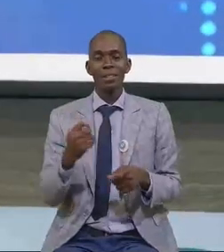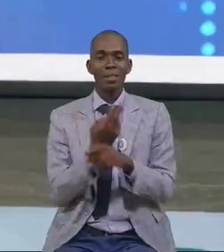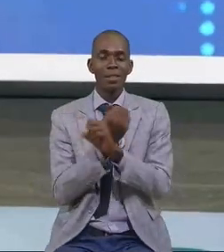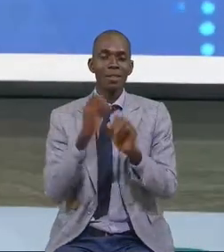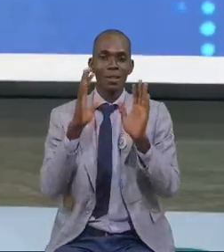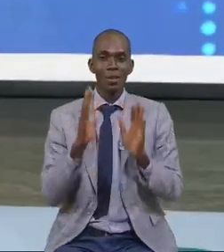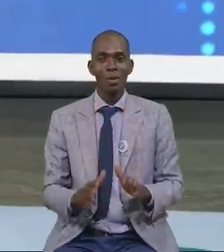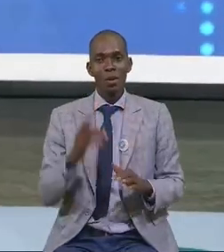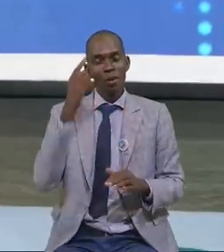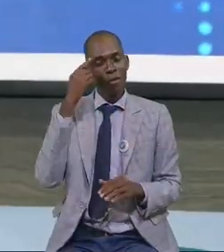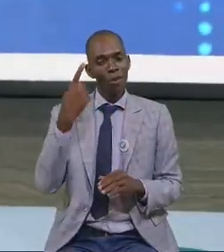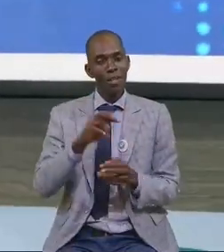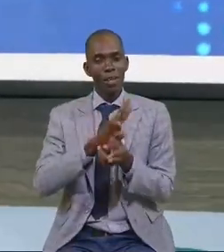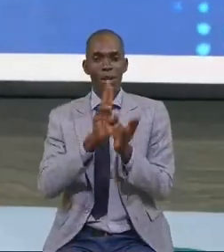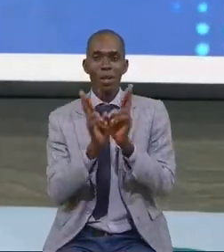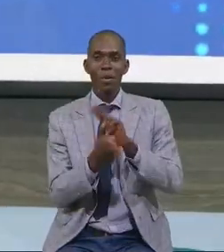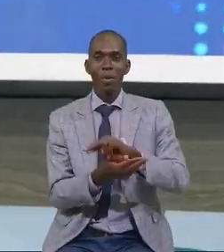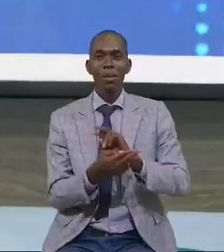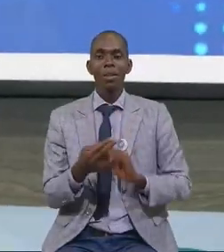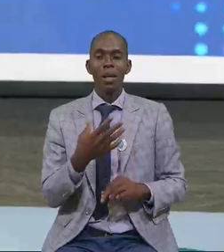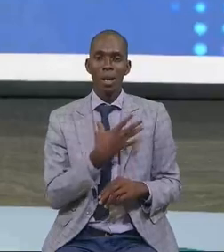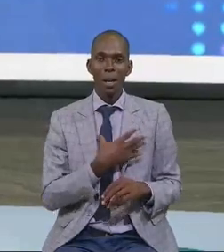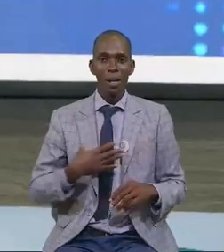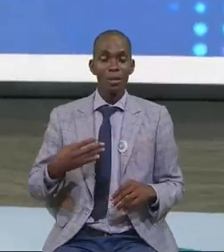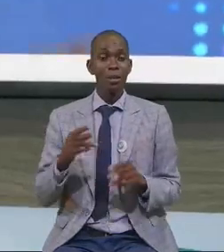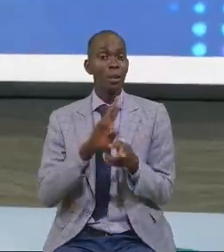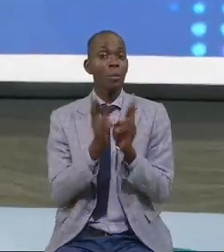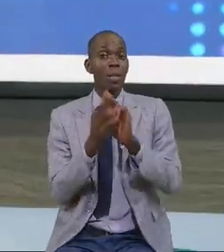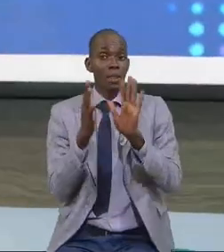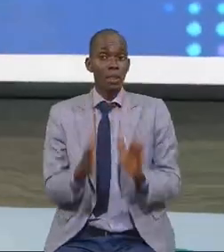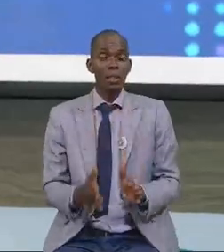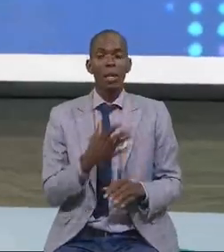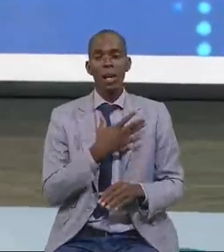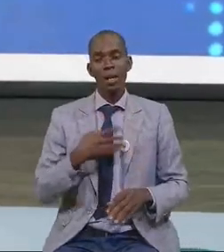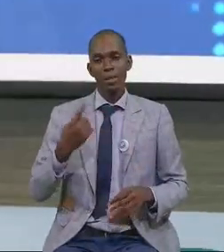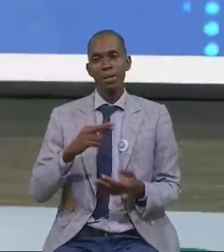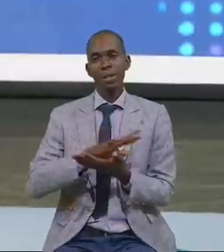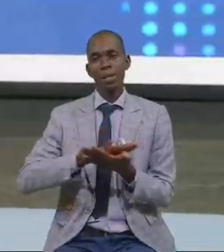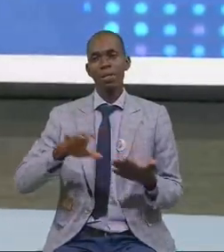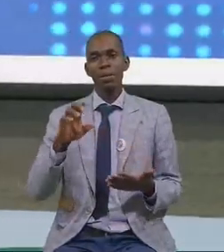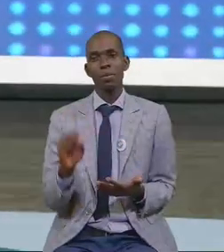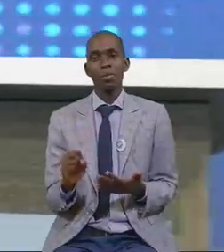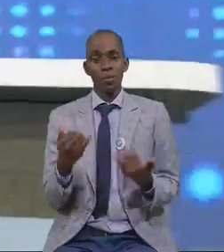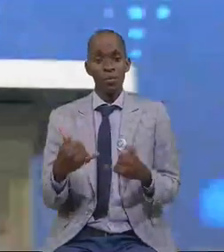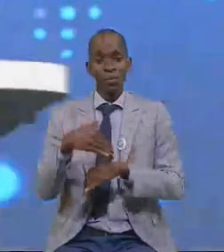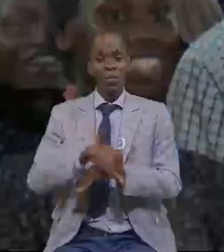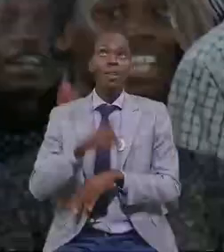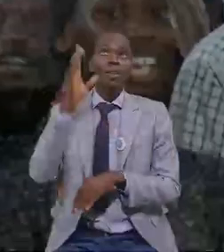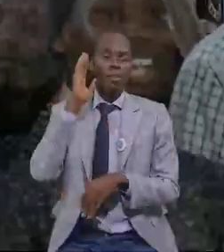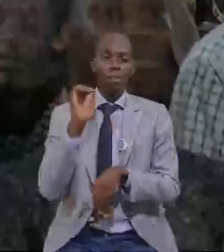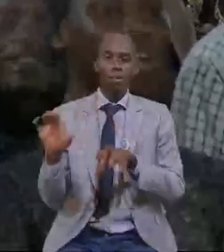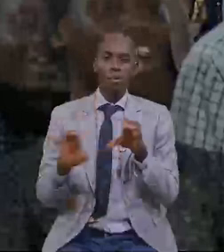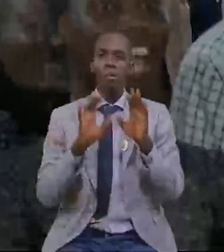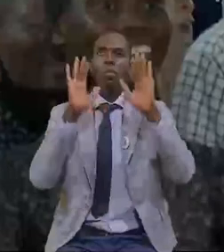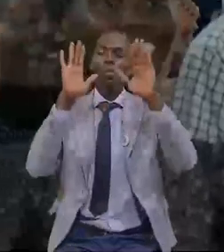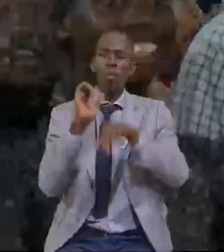régnant, le Rédempteur qui règne pour le repentant et le juste. Ce soir, il fera des